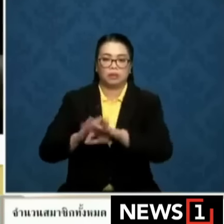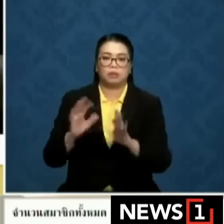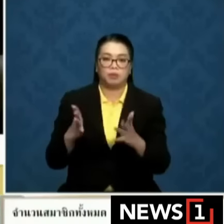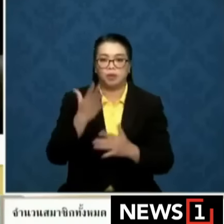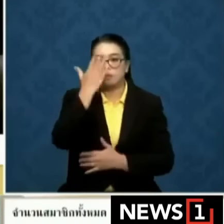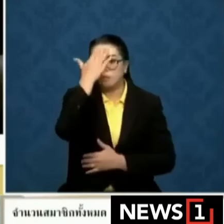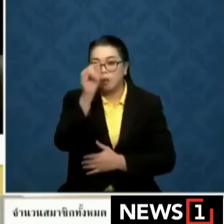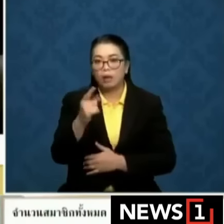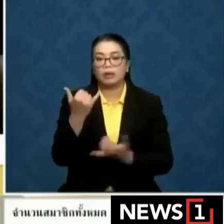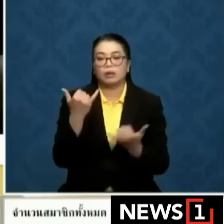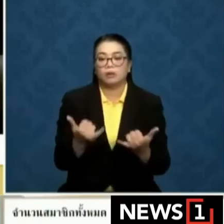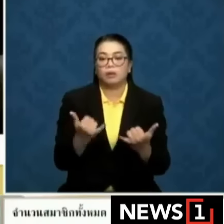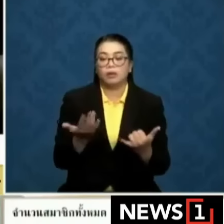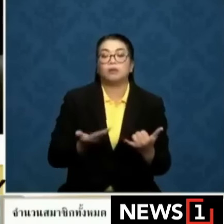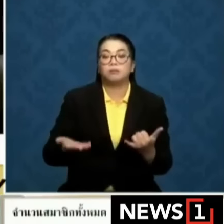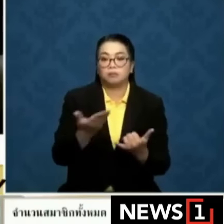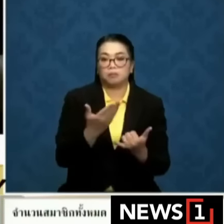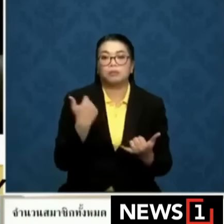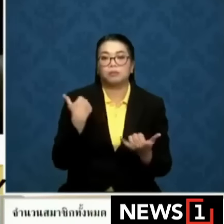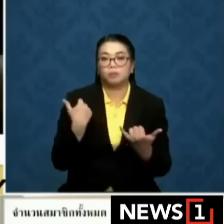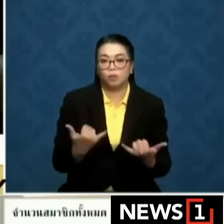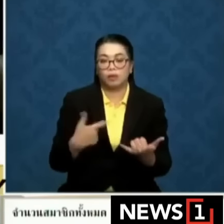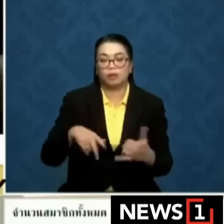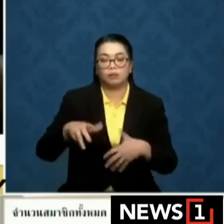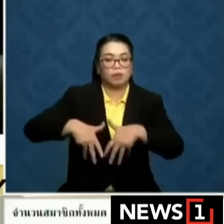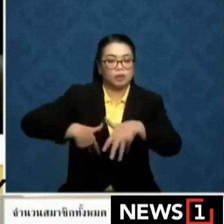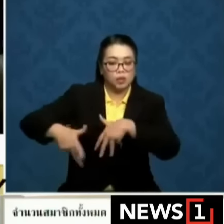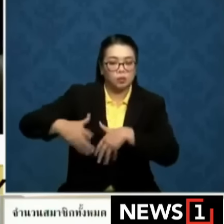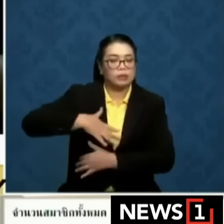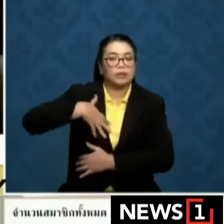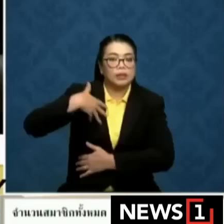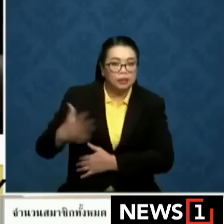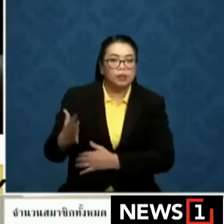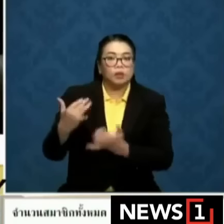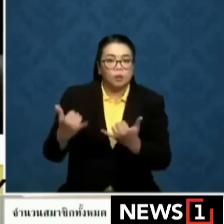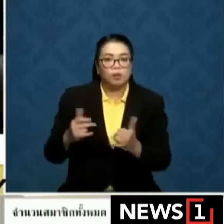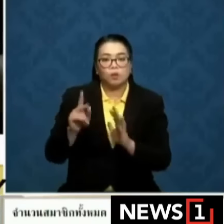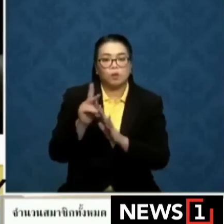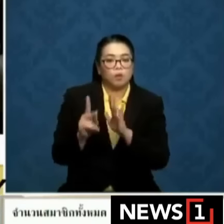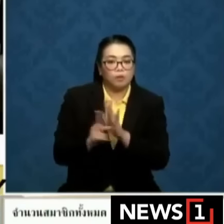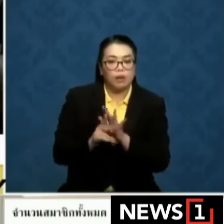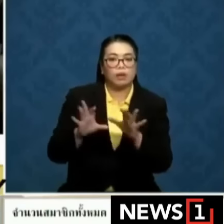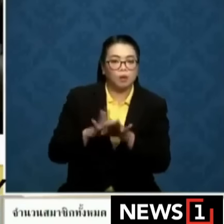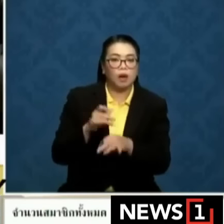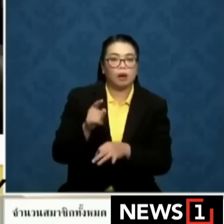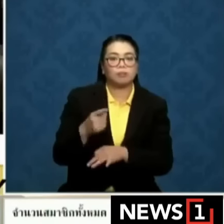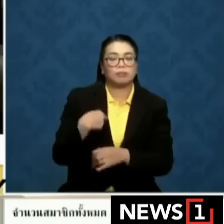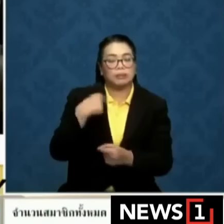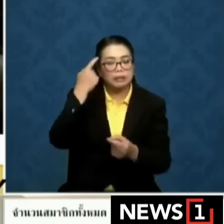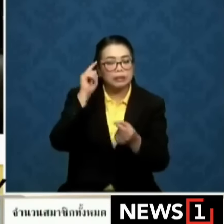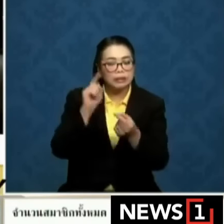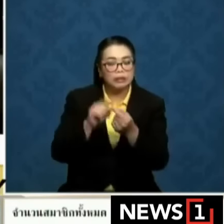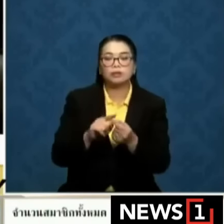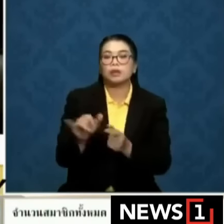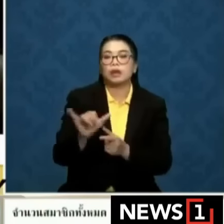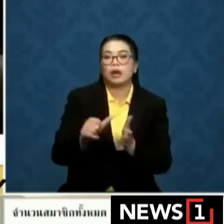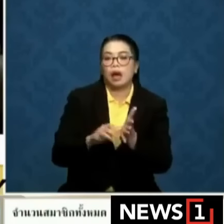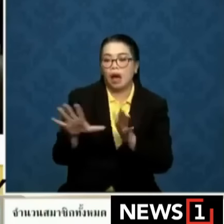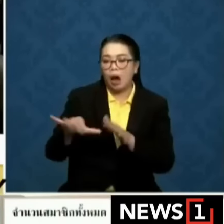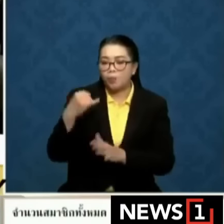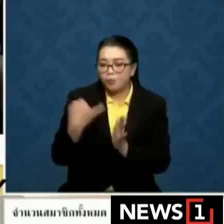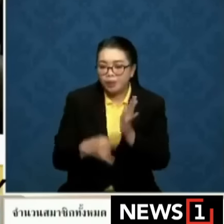49เป็นประเด็นใหญ่แม้มีรายงานการระบาดในต่างประเทศตอนนั้นแต่ก็อนุญาตให้เอาเข้ามาได้ไงนี่ไงเงื่อนไขที่เป็นปัญห